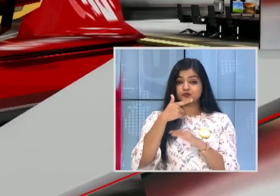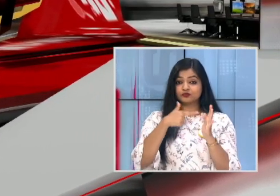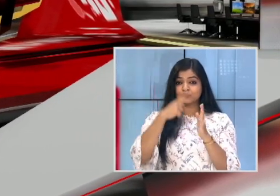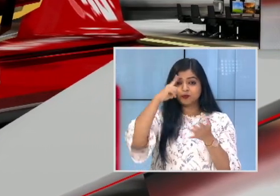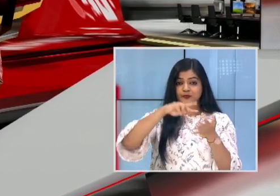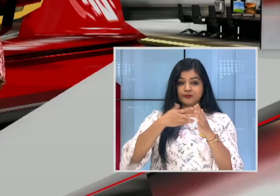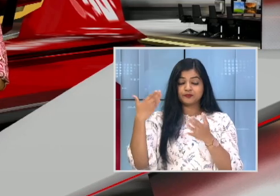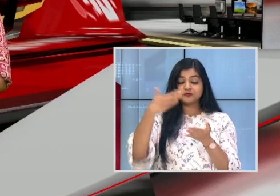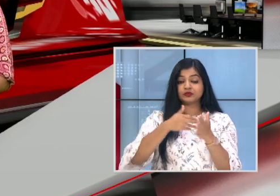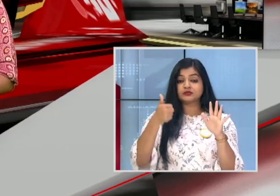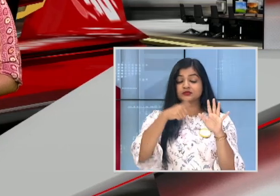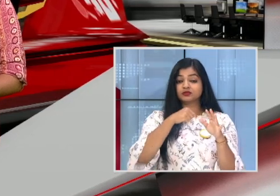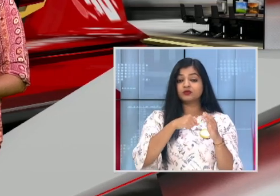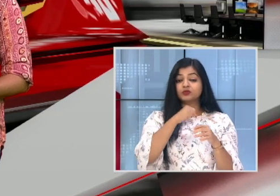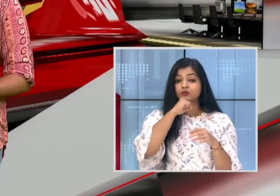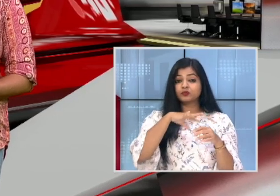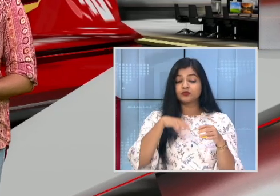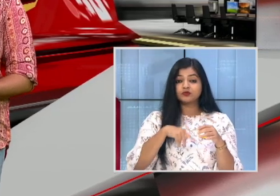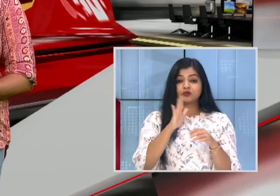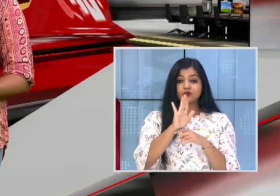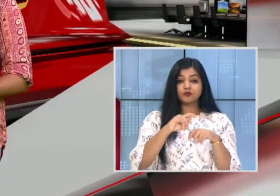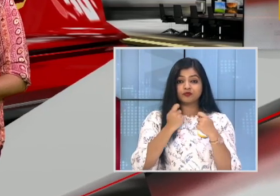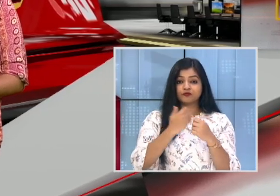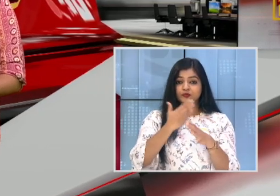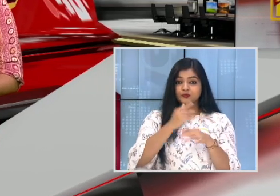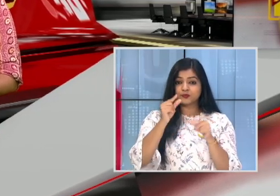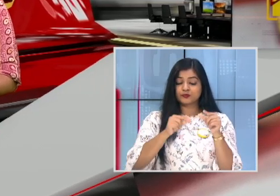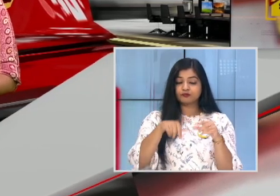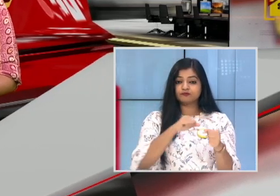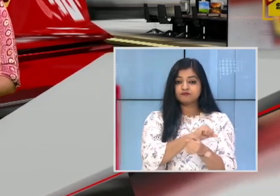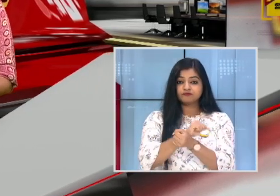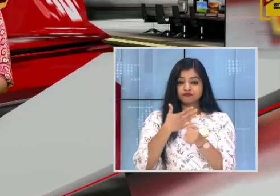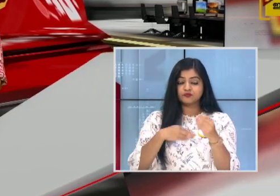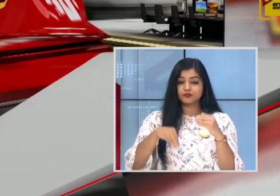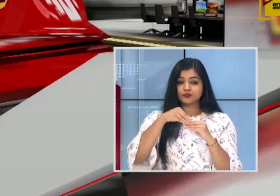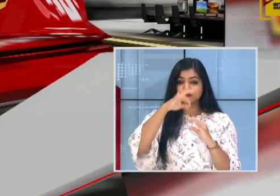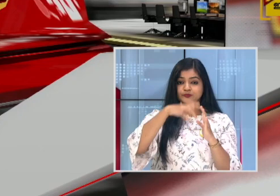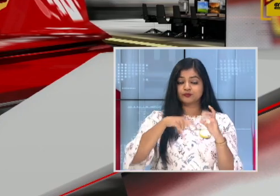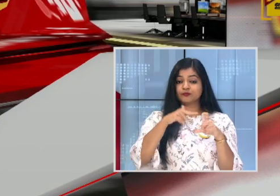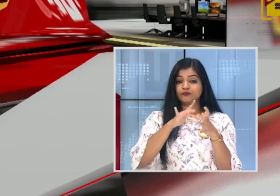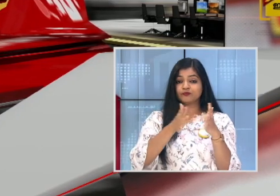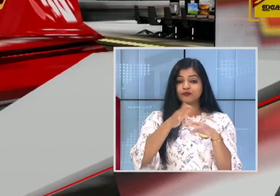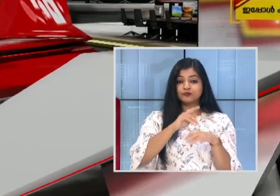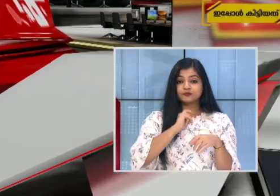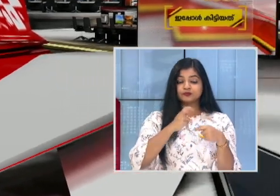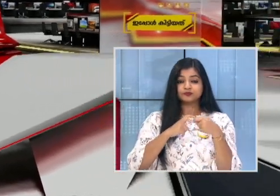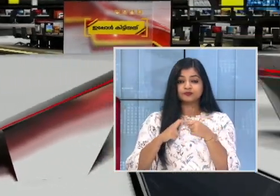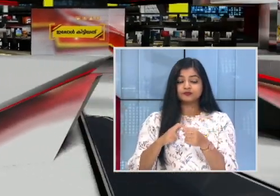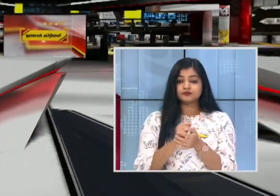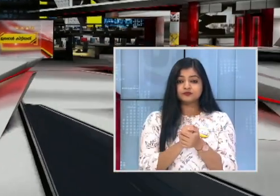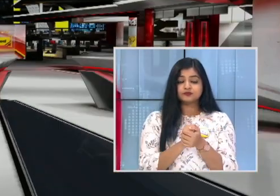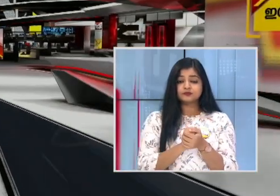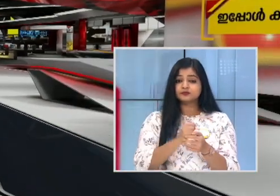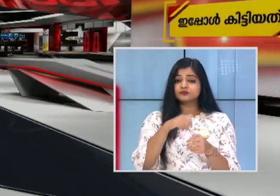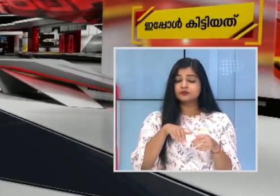യൂത്ത് കോൺഗ്രസ് പ്രവർത്തകർ അറസ്റ്റിലായി. തോപ്പുംപടിയിൽ നിന്നാണ് ഈ പ്രവർത്തകരെ പിടികൂടിയത്. എസ് ശ്യാംകുമാർ ചേരുന്നുണ്ട് കൊച്ചിയിൽ നിന്ന് വിവരങ്ങളുമായി. ശ്യാംകുമാർ,